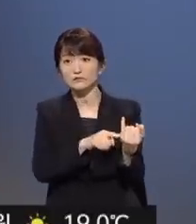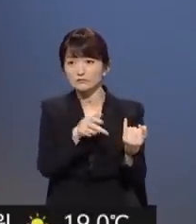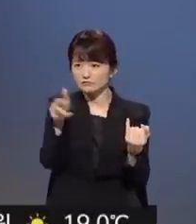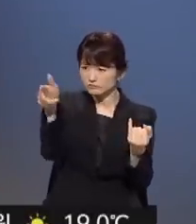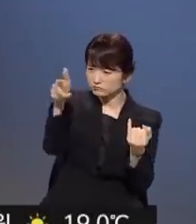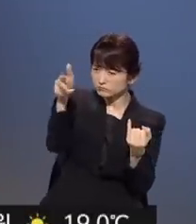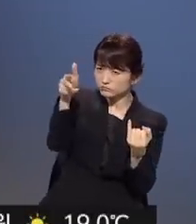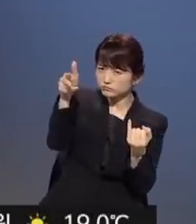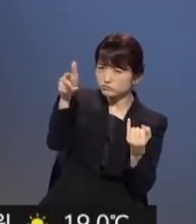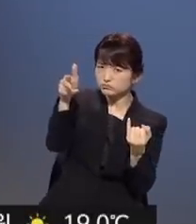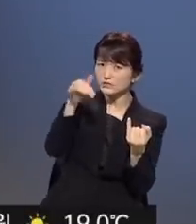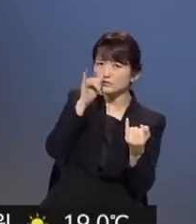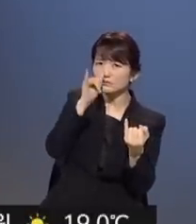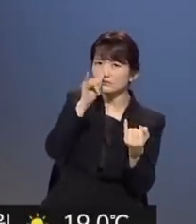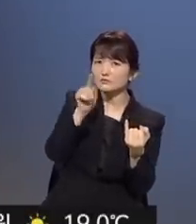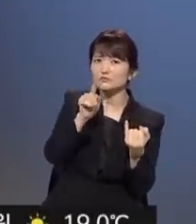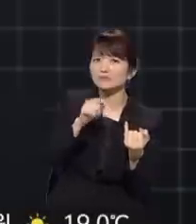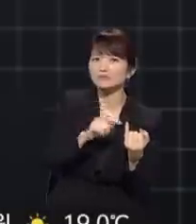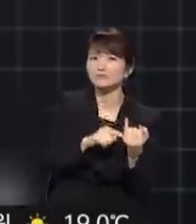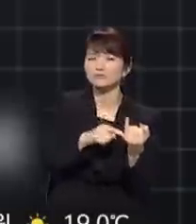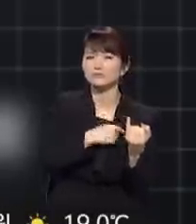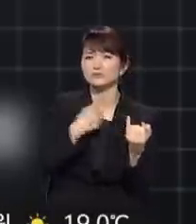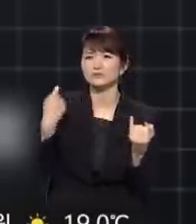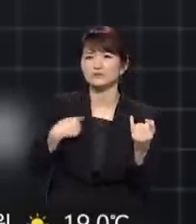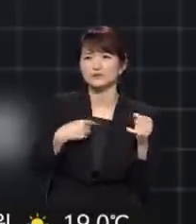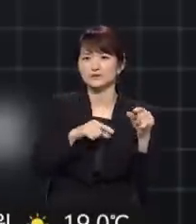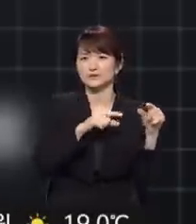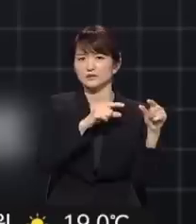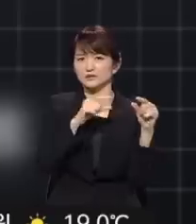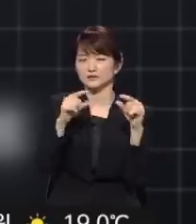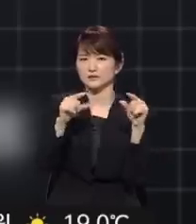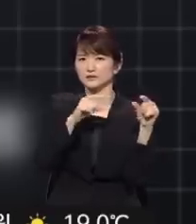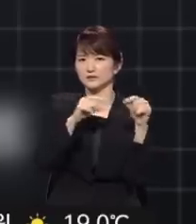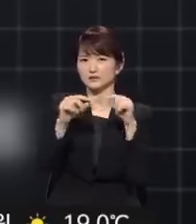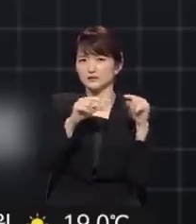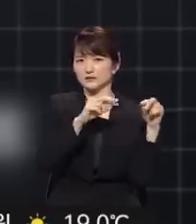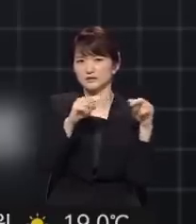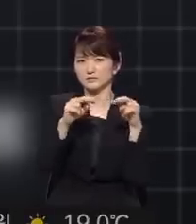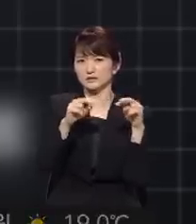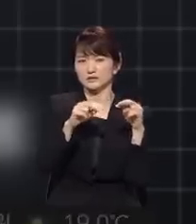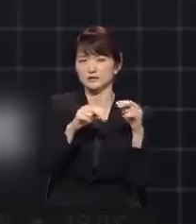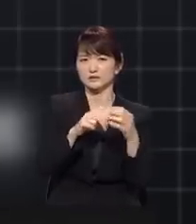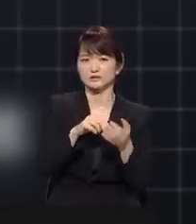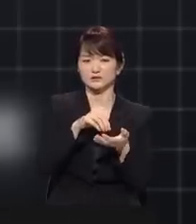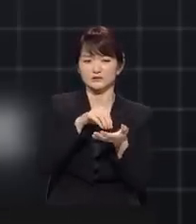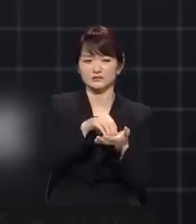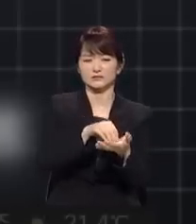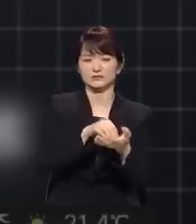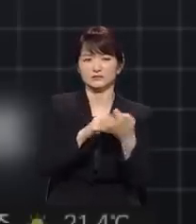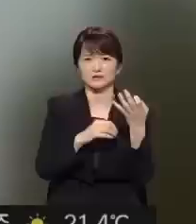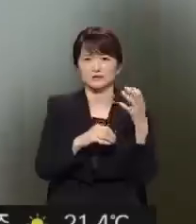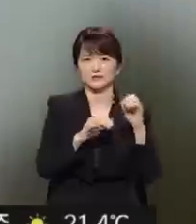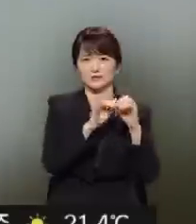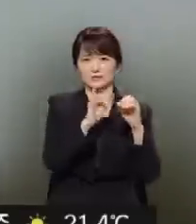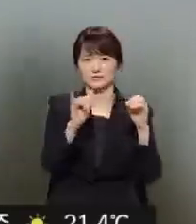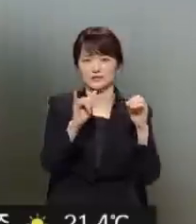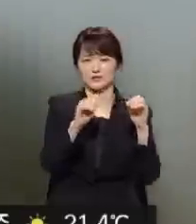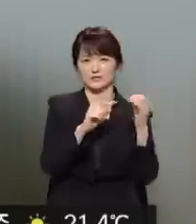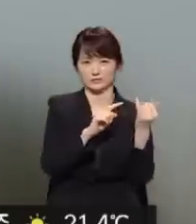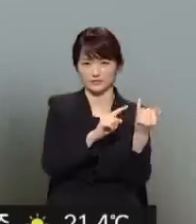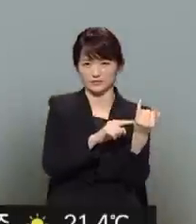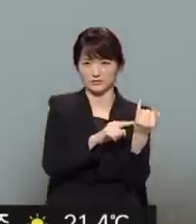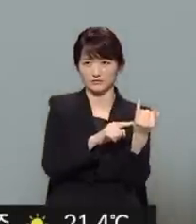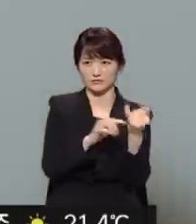또 영상으로 찍고 있죠. 이 여성 중국판 틱톡에서 약 14만 명의 팔로워를 가진 유명